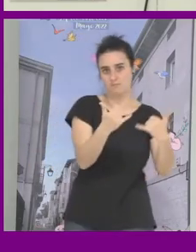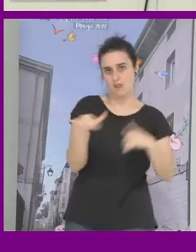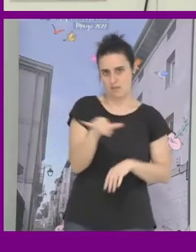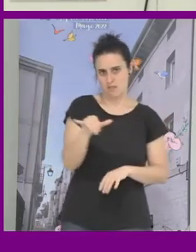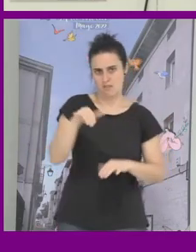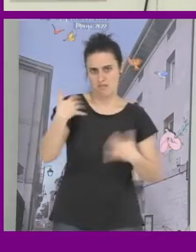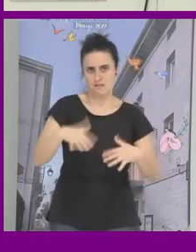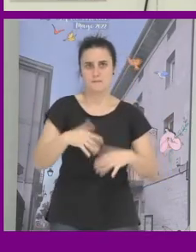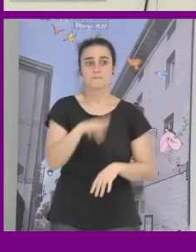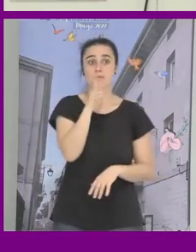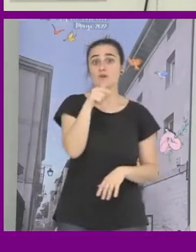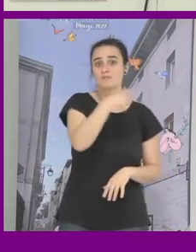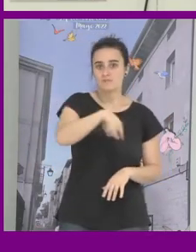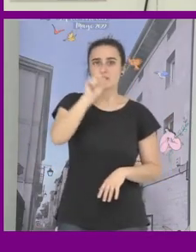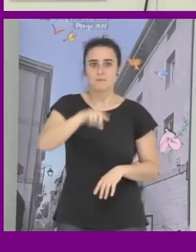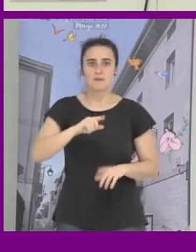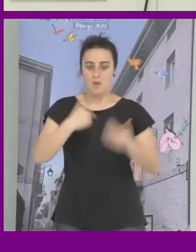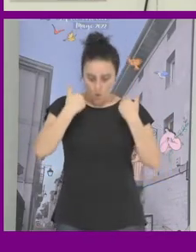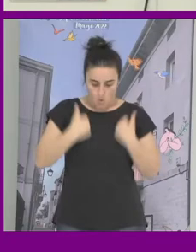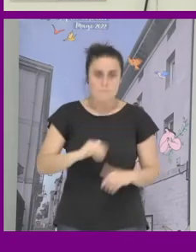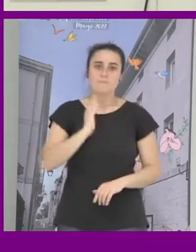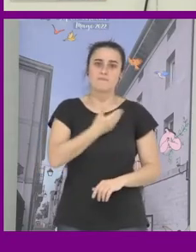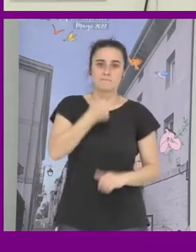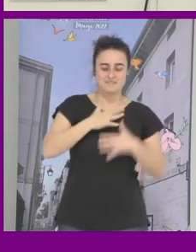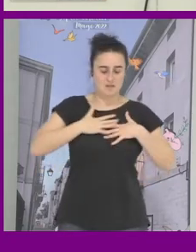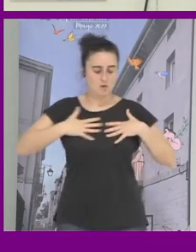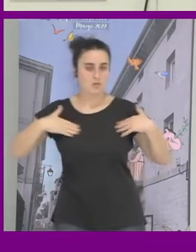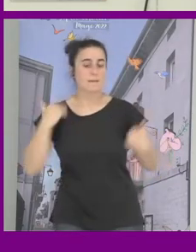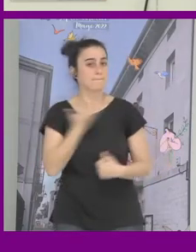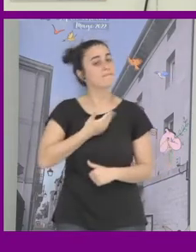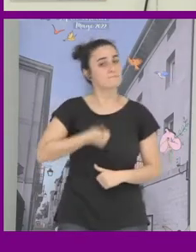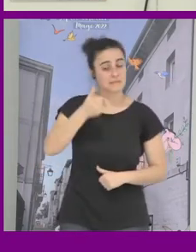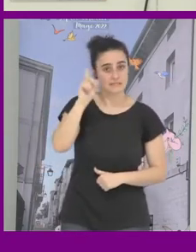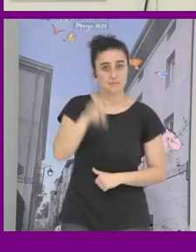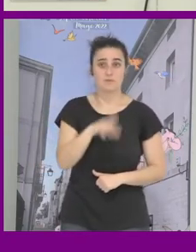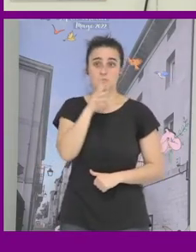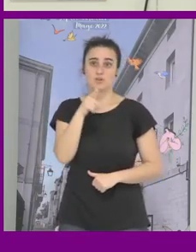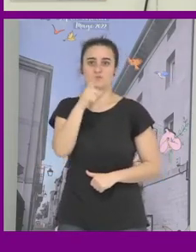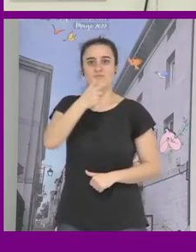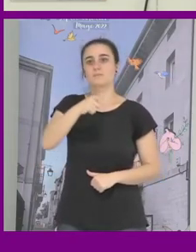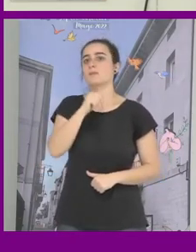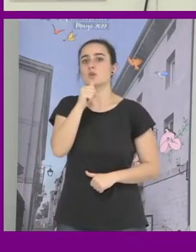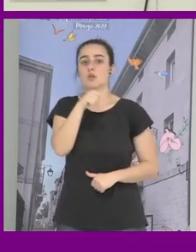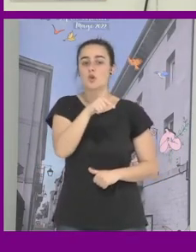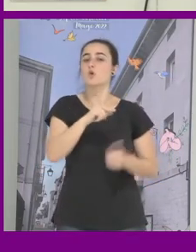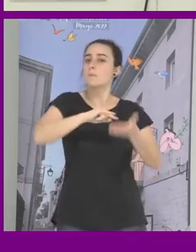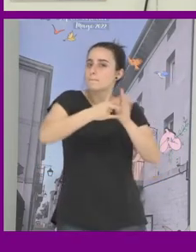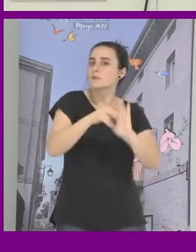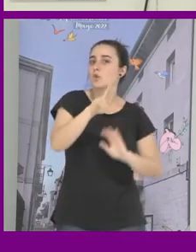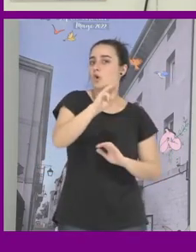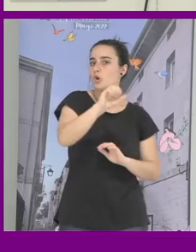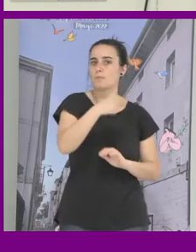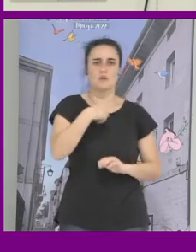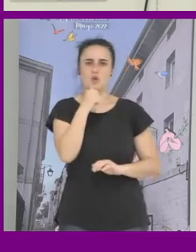Gainera, askoz ere inbasiboa da, fizikoki, emozionalki, eta hori guztia. Horrekin ez dut estigmatizatu nahi aukera hau, ezagutzen ditu delako